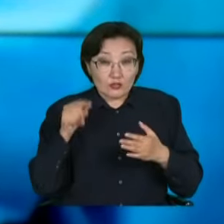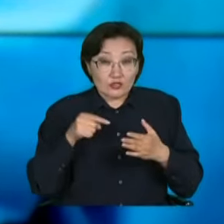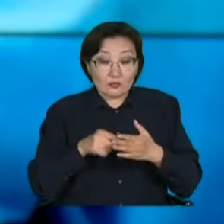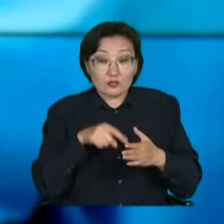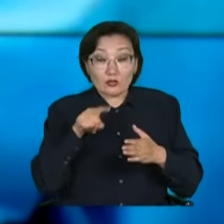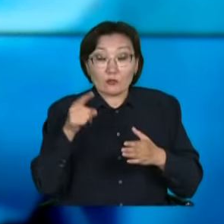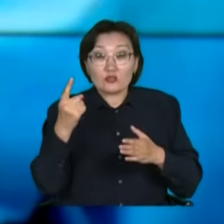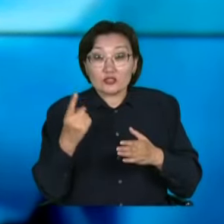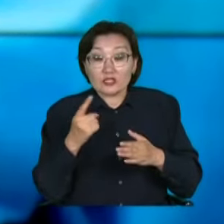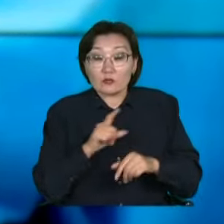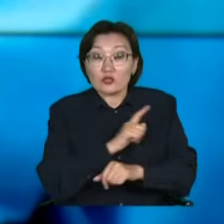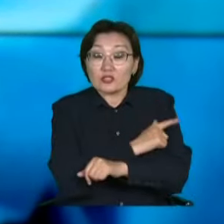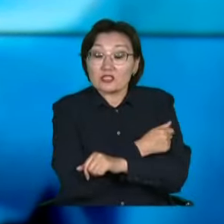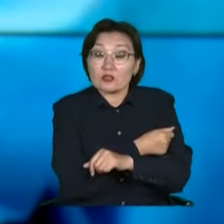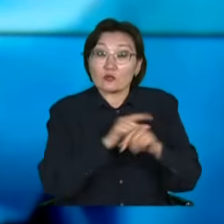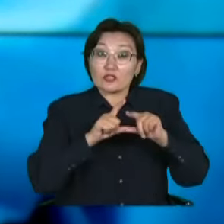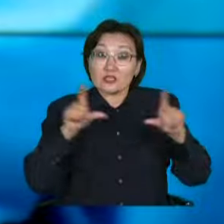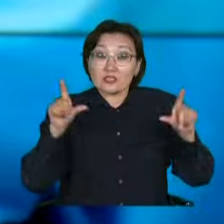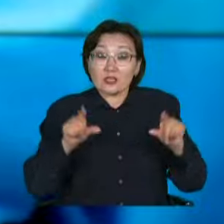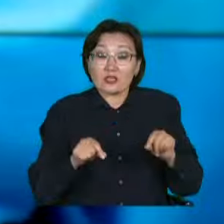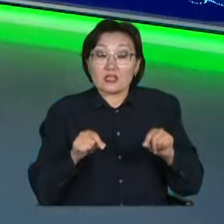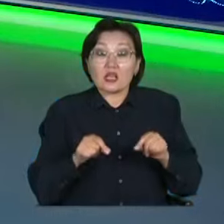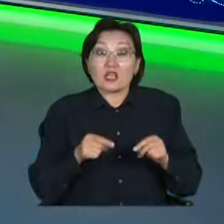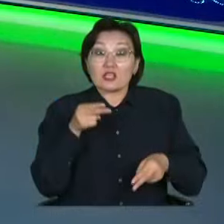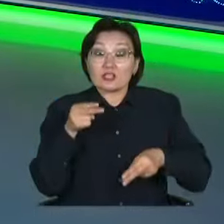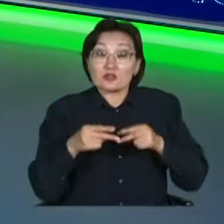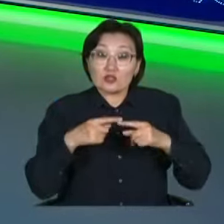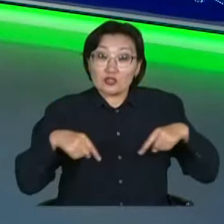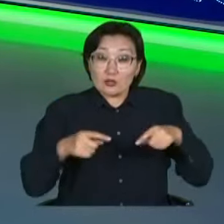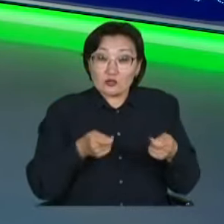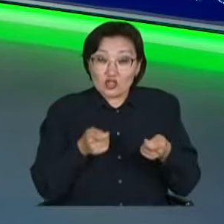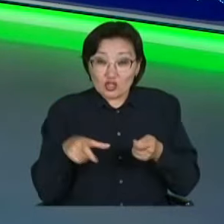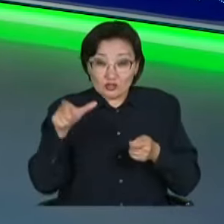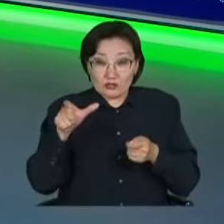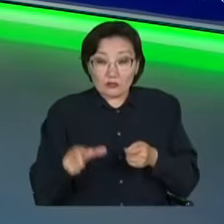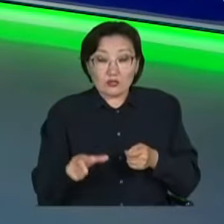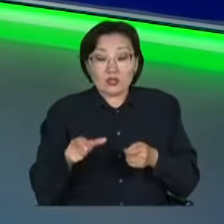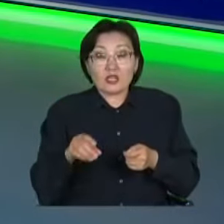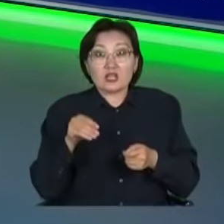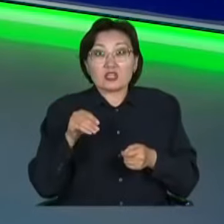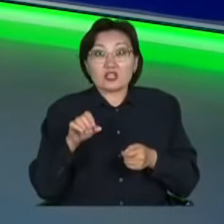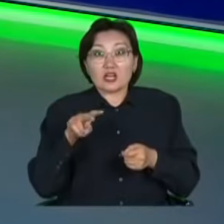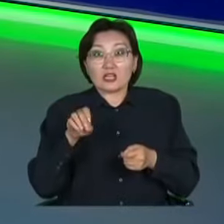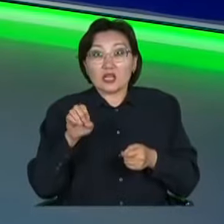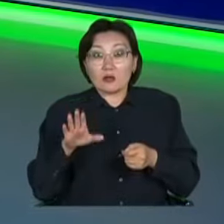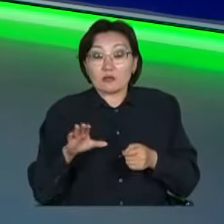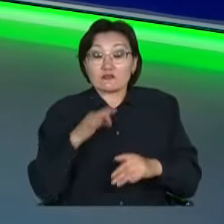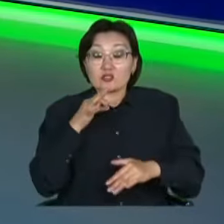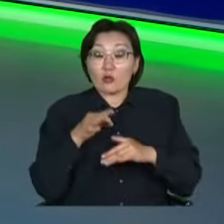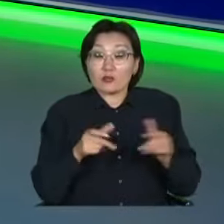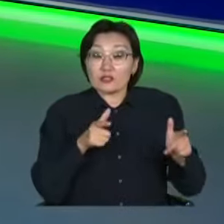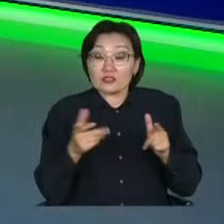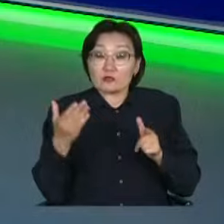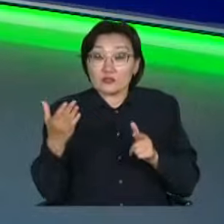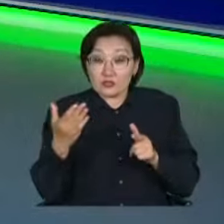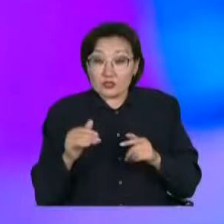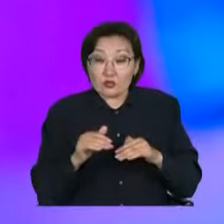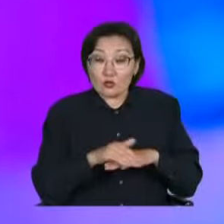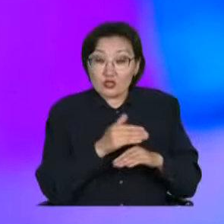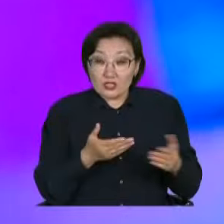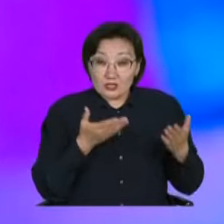нөмірі 1-ші клиникалық ауруханасының таракальды хирургия бөлімінің жетекшісі Нұрлан Жарылқапов жауап береді. Нұрлан Серікұлы, қош